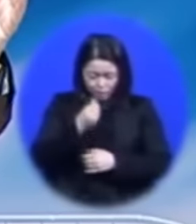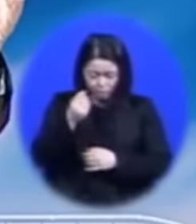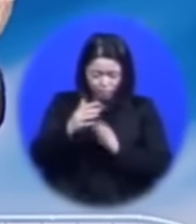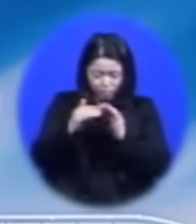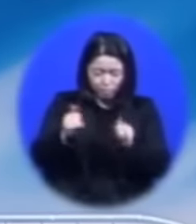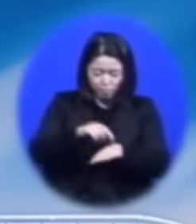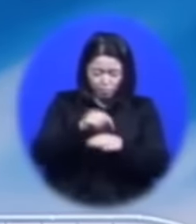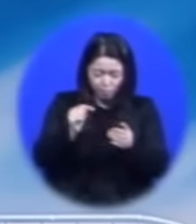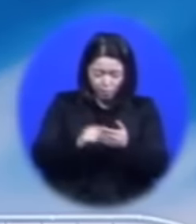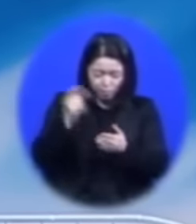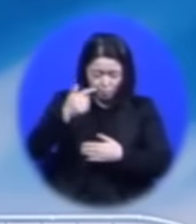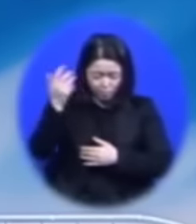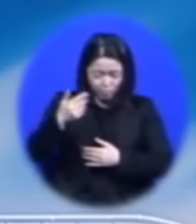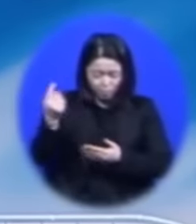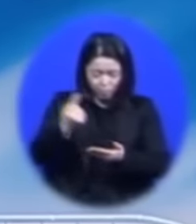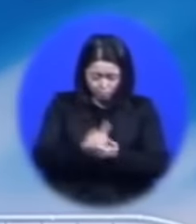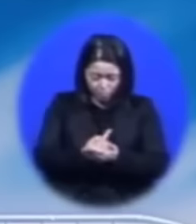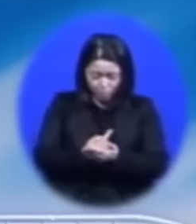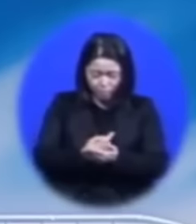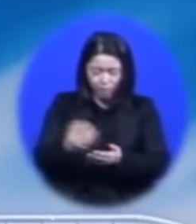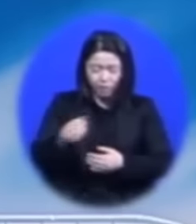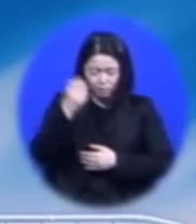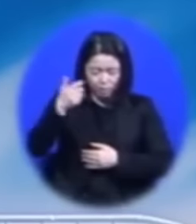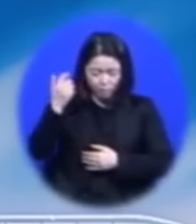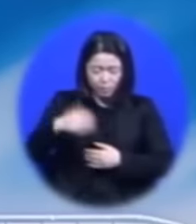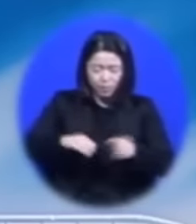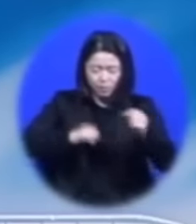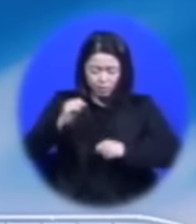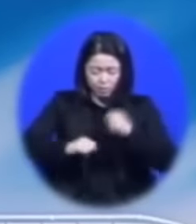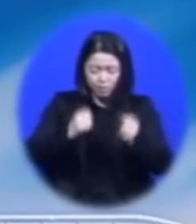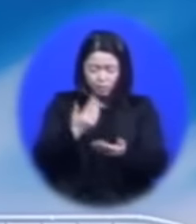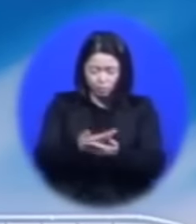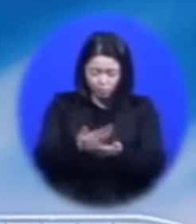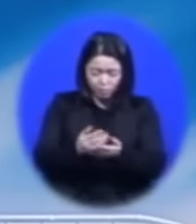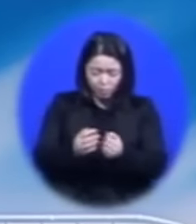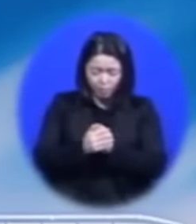심령에 임하소서. 성령님 역사하소서.